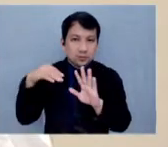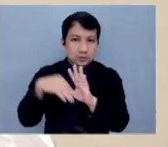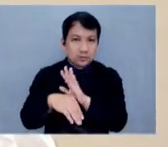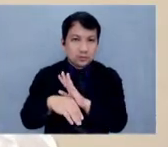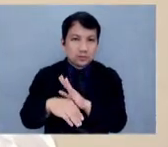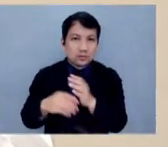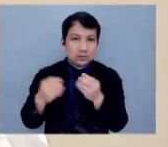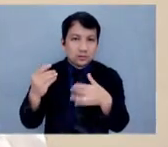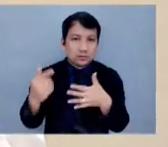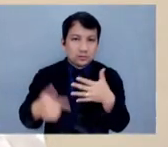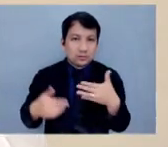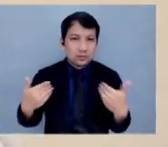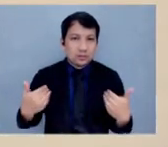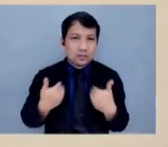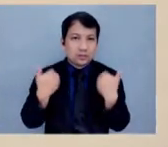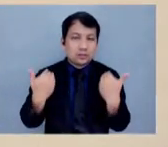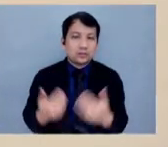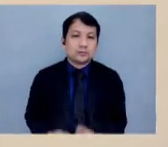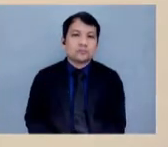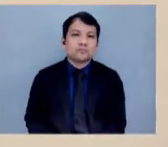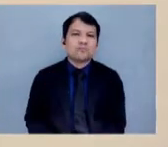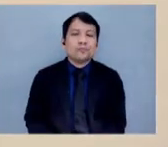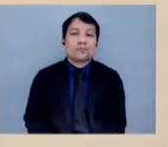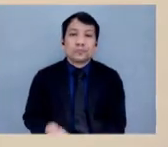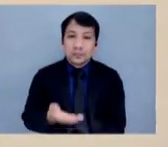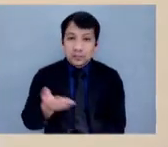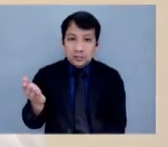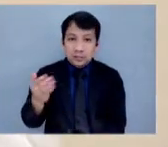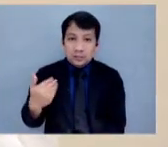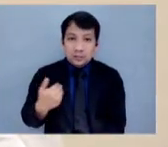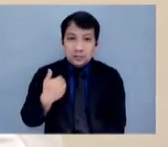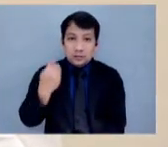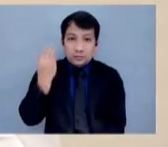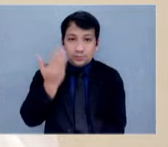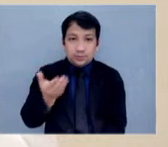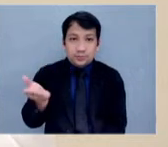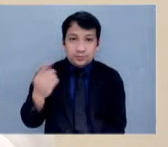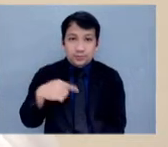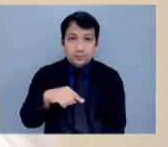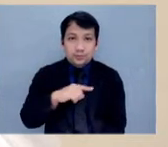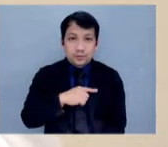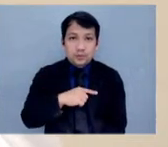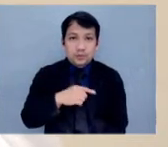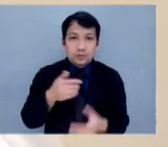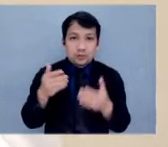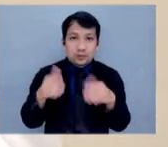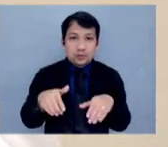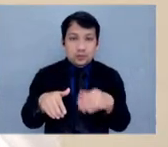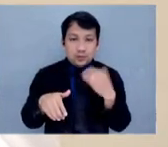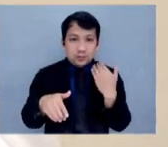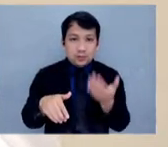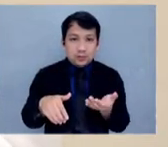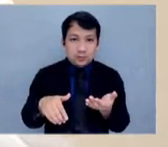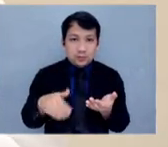young. Ayaw natin yon kasi yung very young, yung mas mataas ang chance mamatay pag nag-serious sila. At late